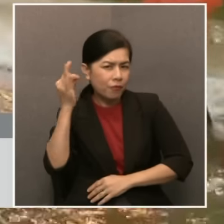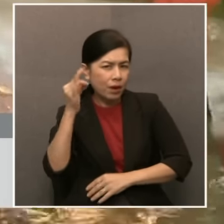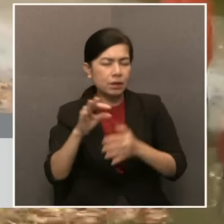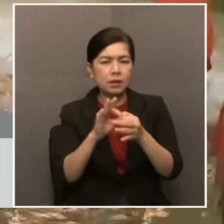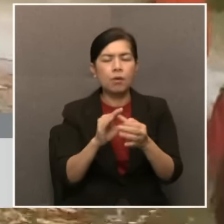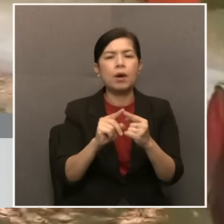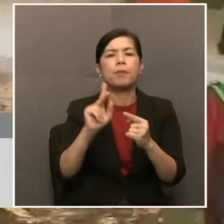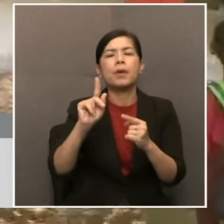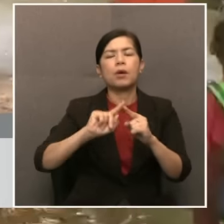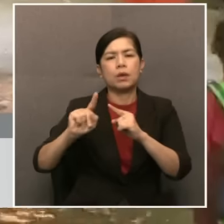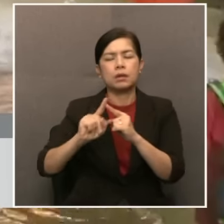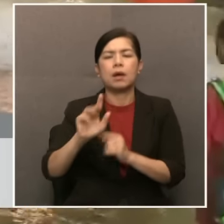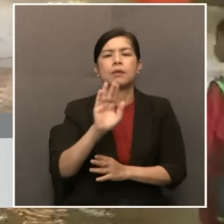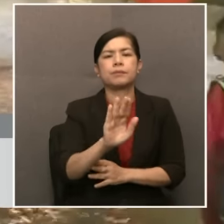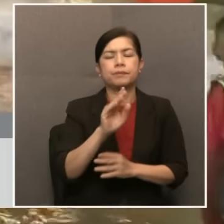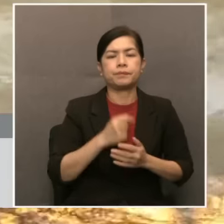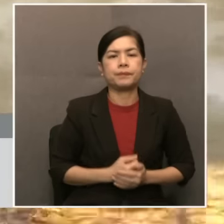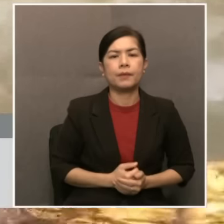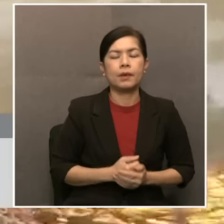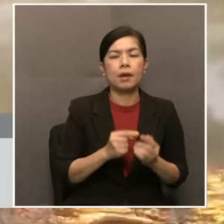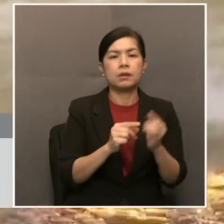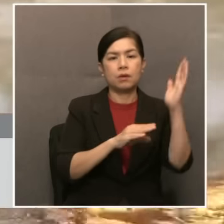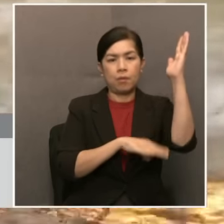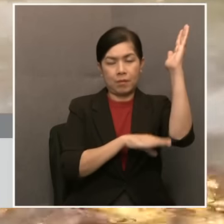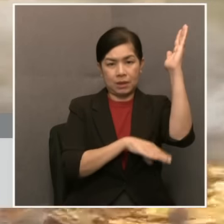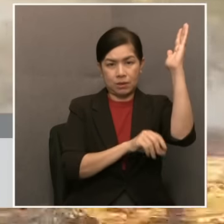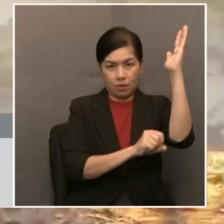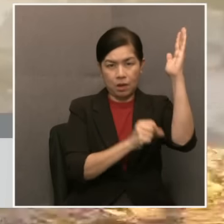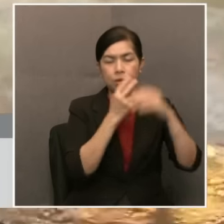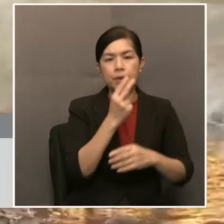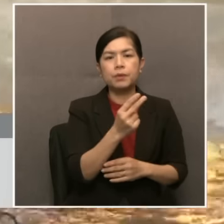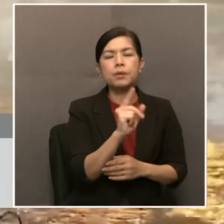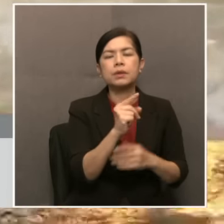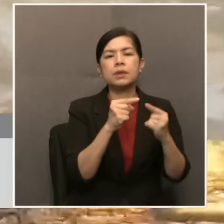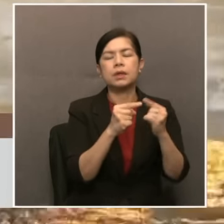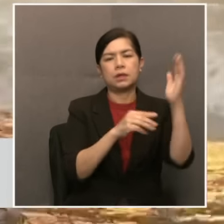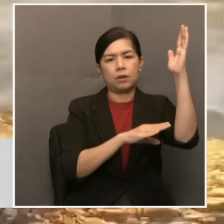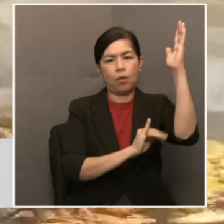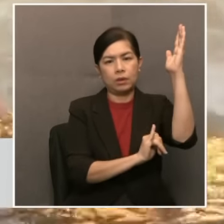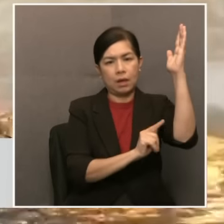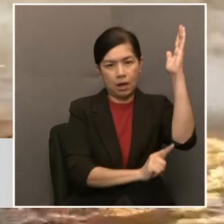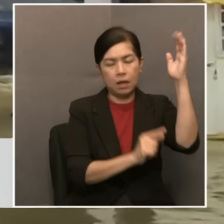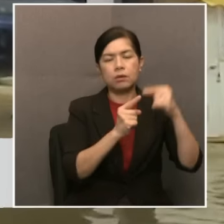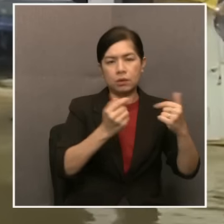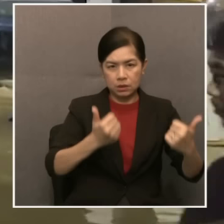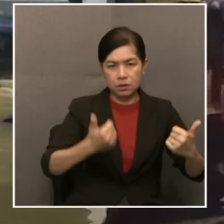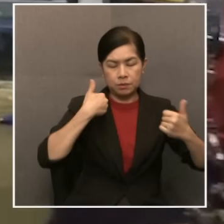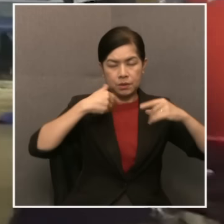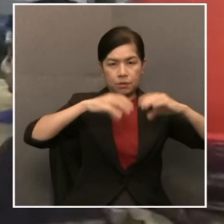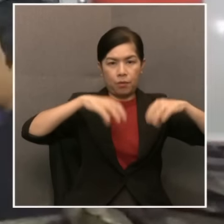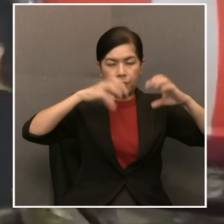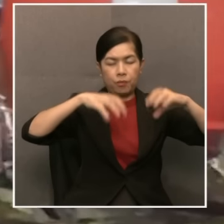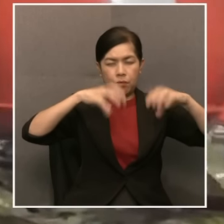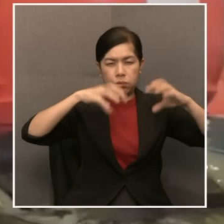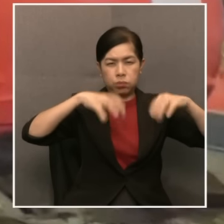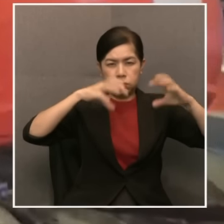ดนะคะจากที่จังหวัดสงขลาค่ะไปดูที่จังหวัดยะลาฝนยังตกหนักต่อเนื่องจนดินภูเข